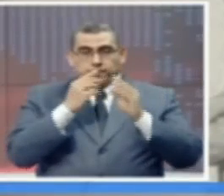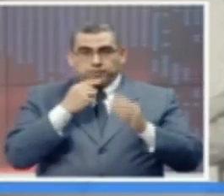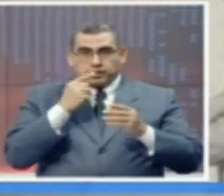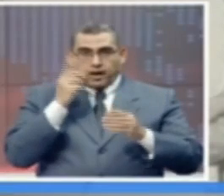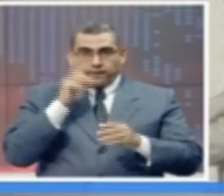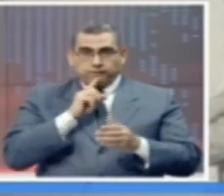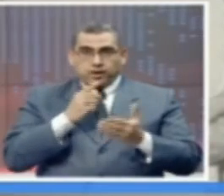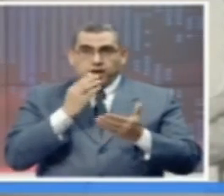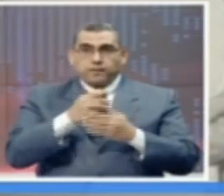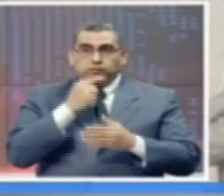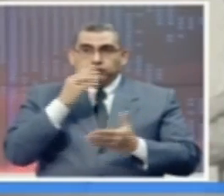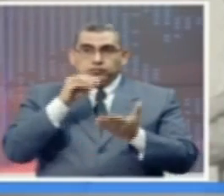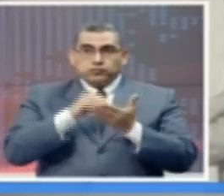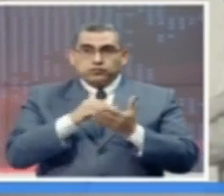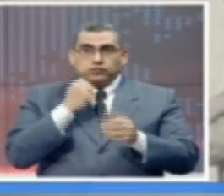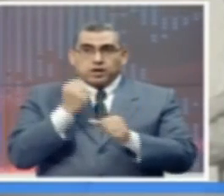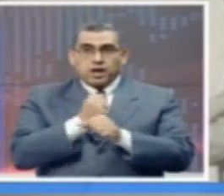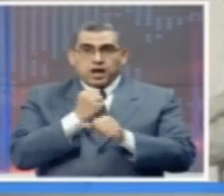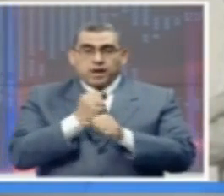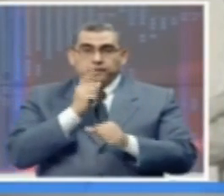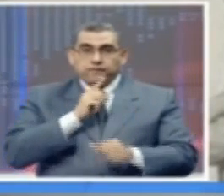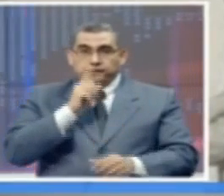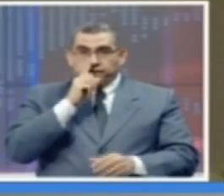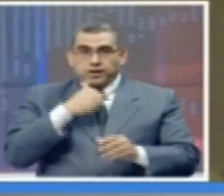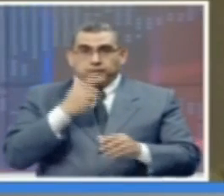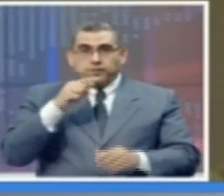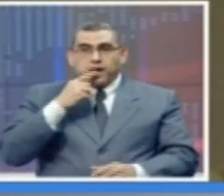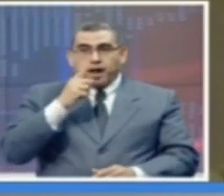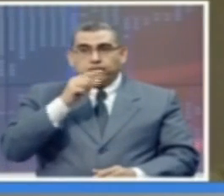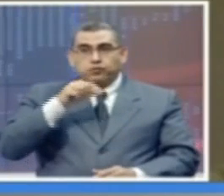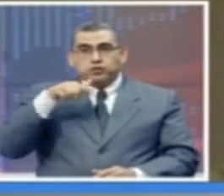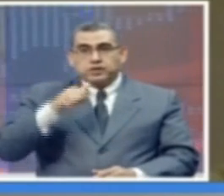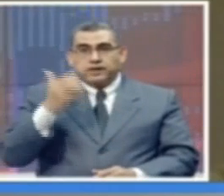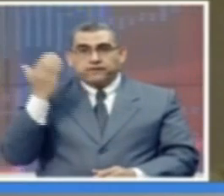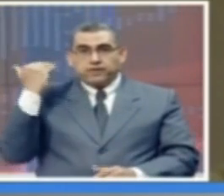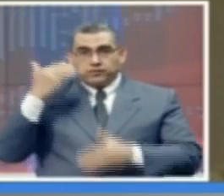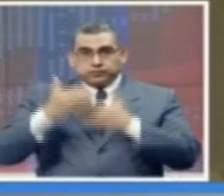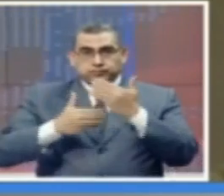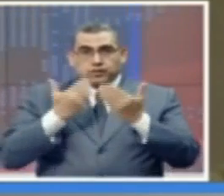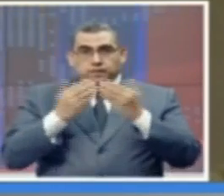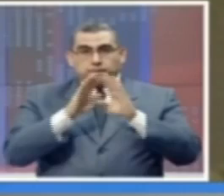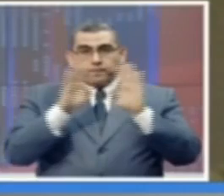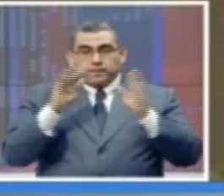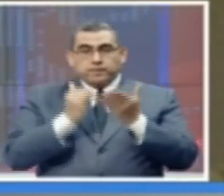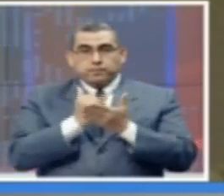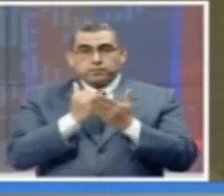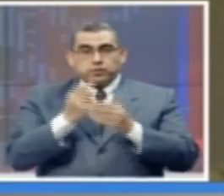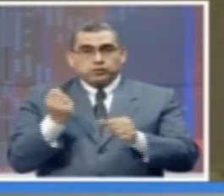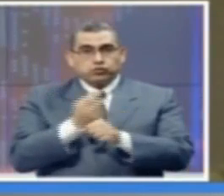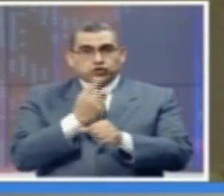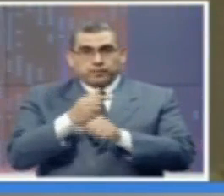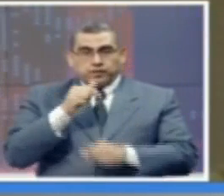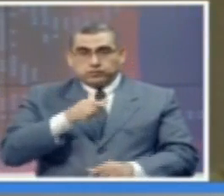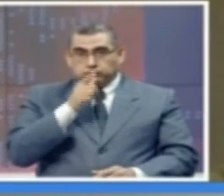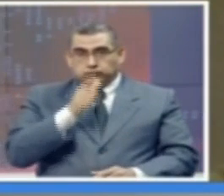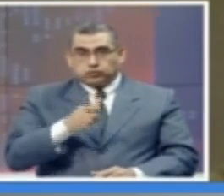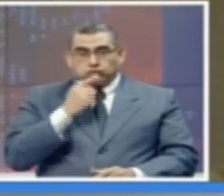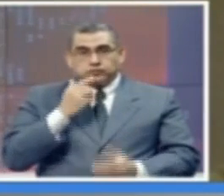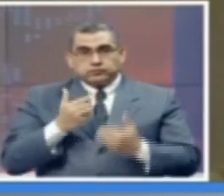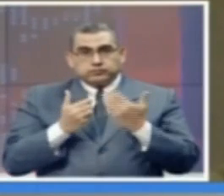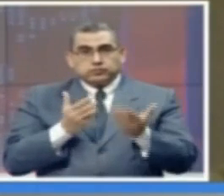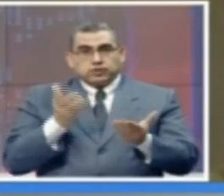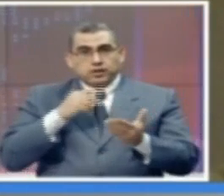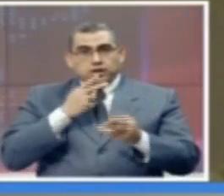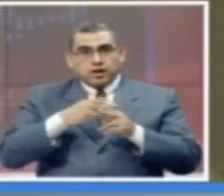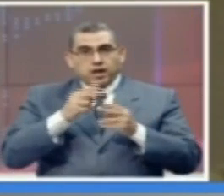المسرحية وبدأ مشواره الفني في 60ات القرن الماضي بمسرحية مدرسة المشاغبين، ثم قدم